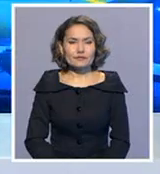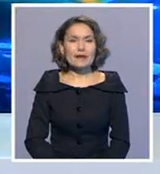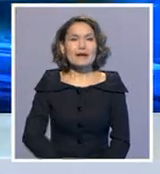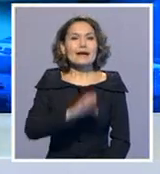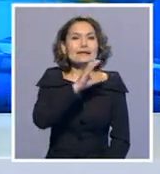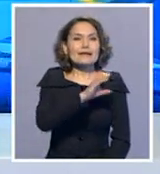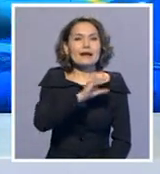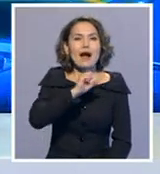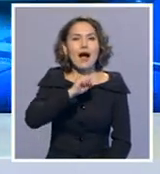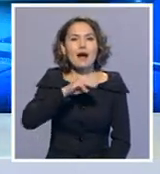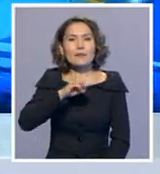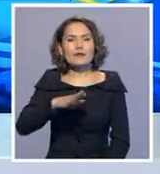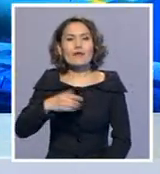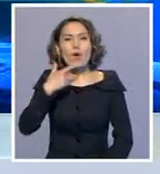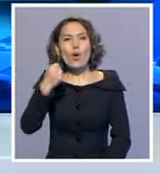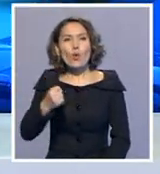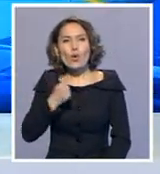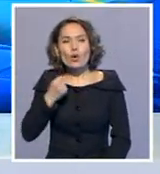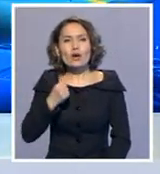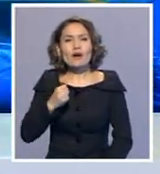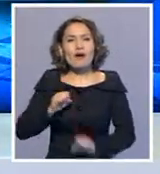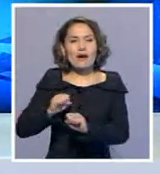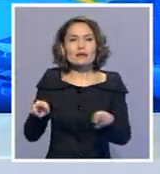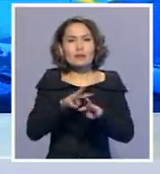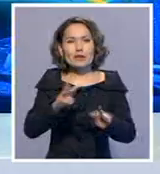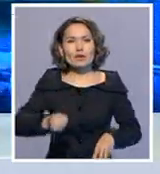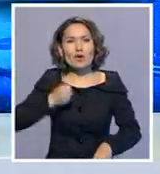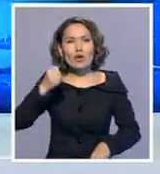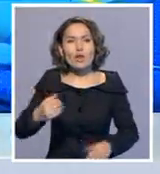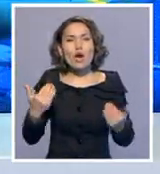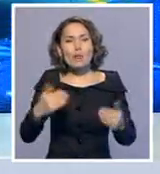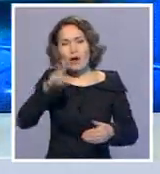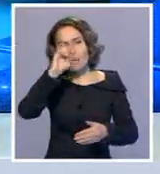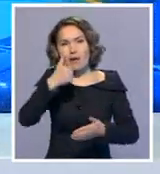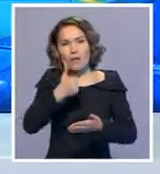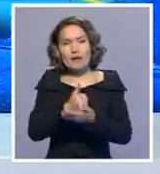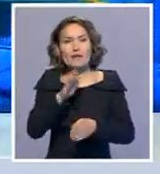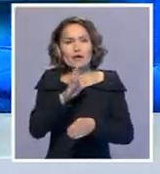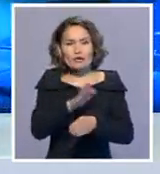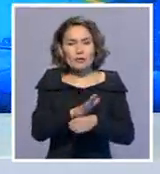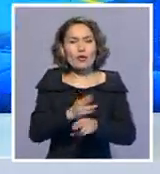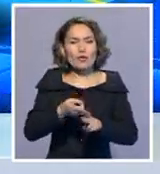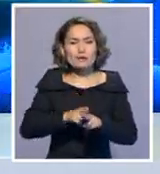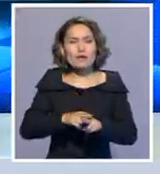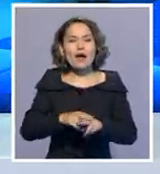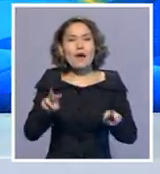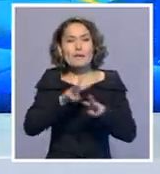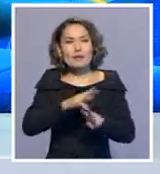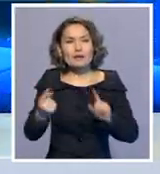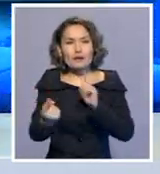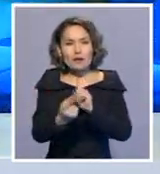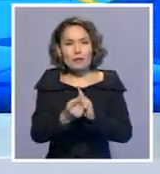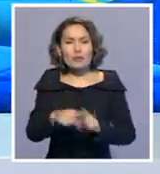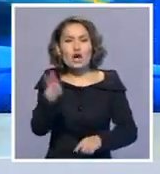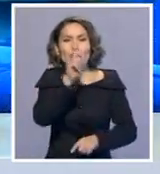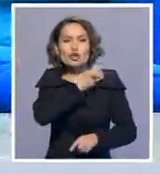Ал Серік Ахметов қорғаныс министрі болып тағайындалды. Бүгін мемлекет басшысы осы ведомствоның да басшылық құрамымен кездесіп, Серік Ахметовтың